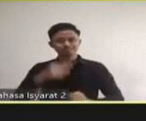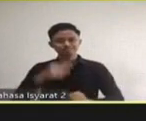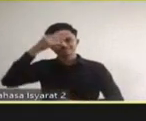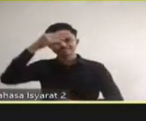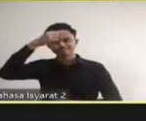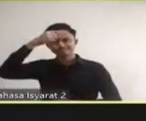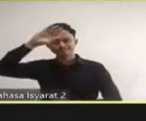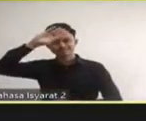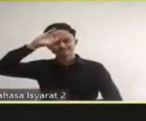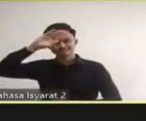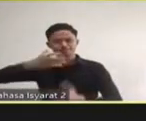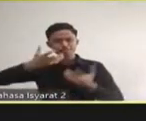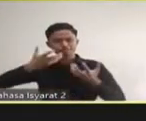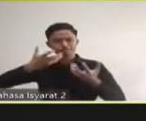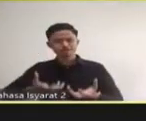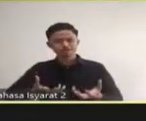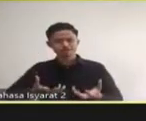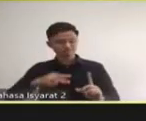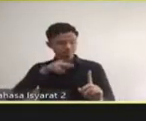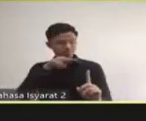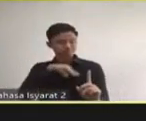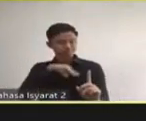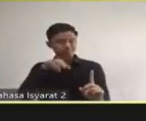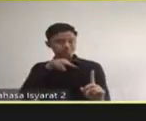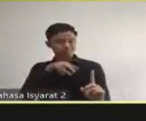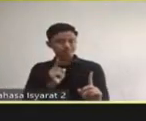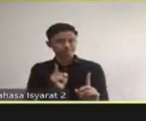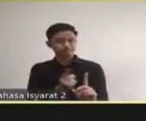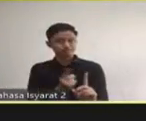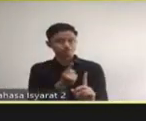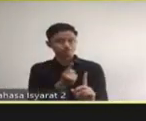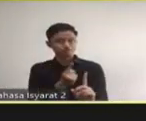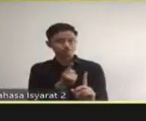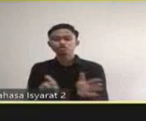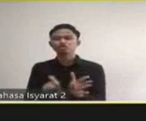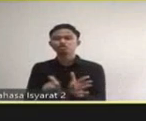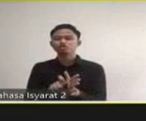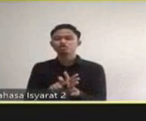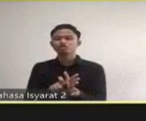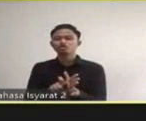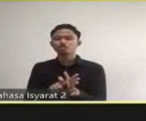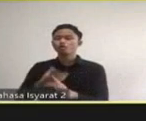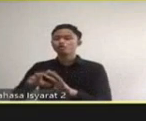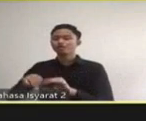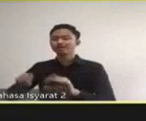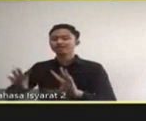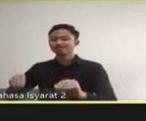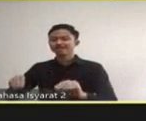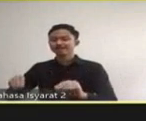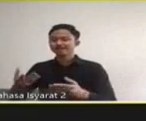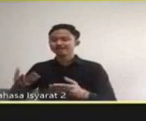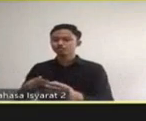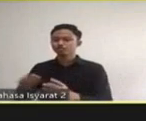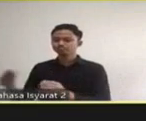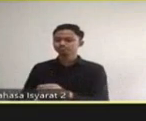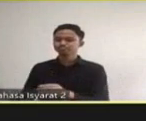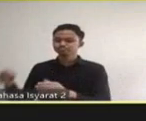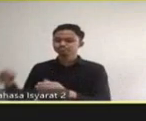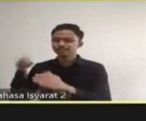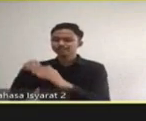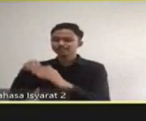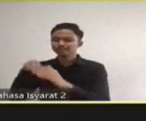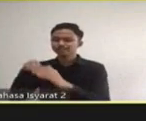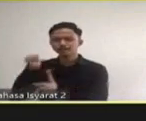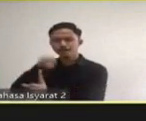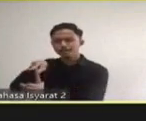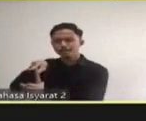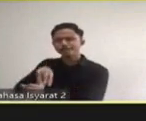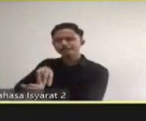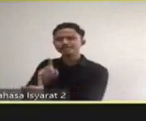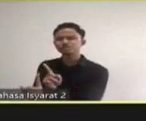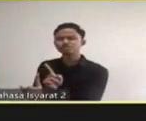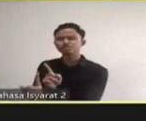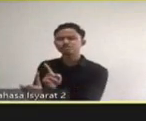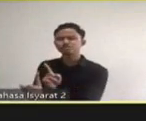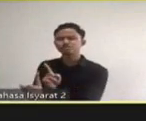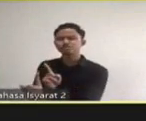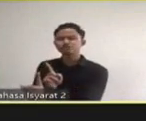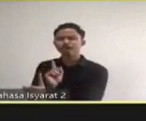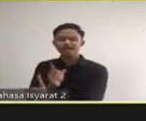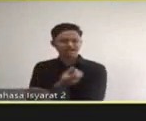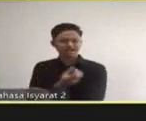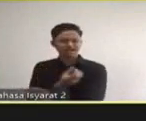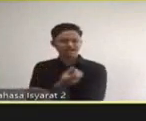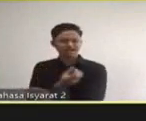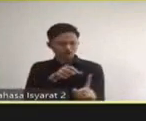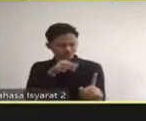awal? Jadi setiap yang akan mulai bekerja atau masuk, dilakukan screening. Screening beberapa kasus adalah tanpa gejala,